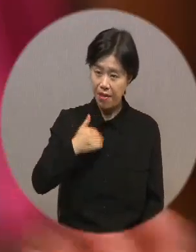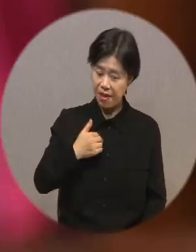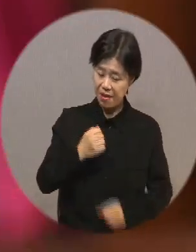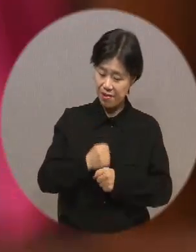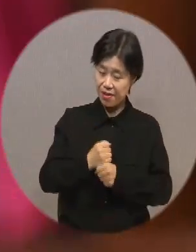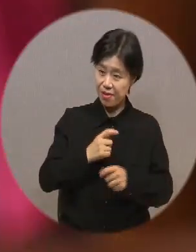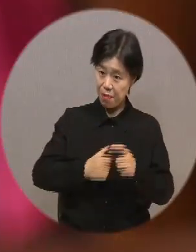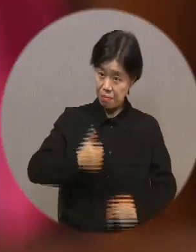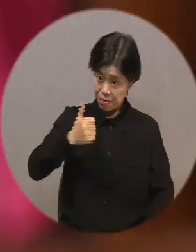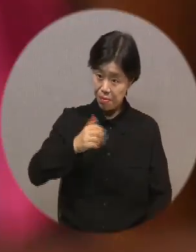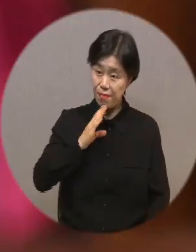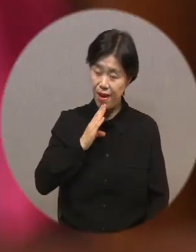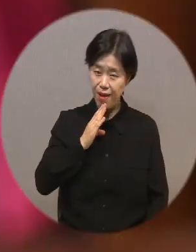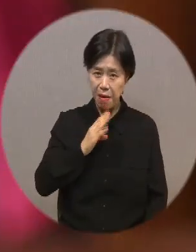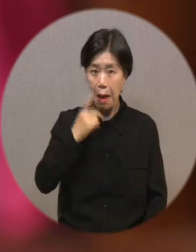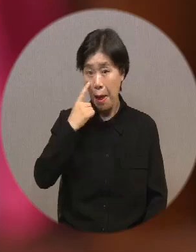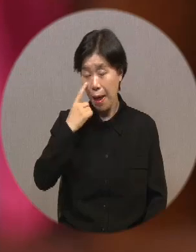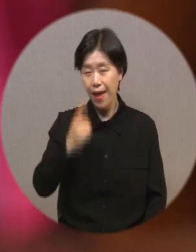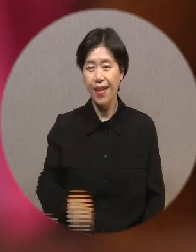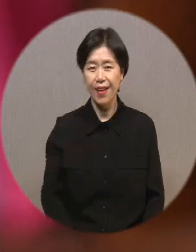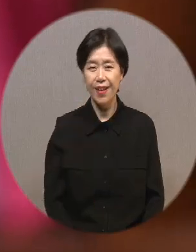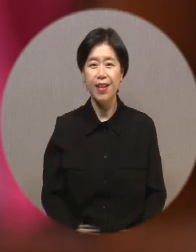아이가 심었고 그래서